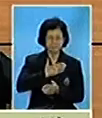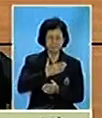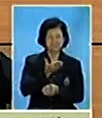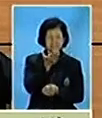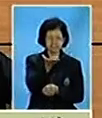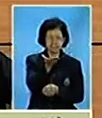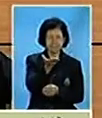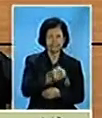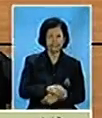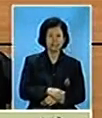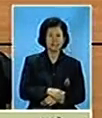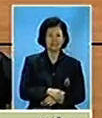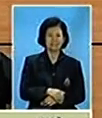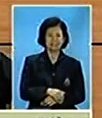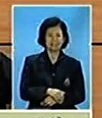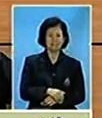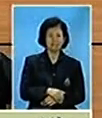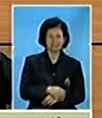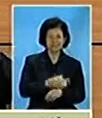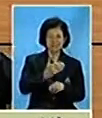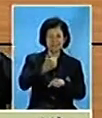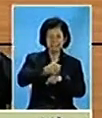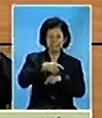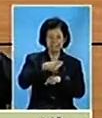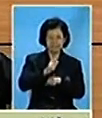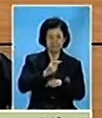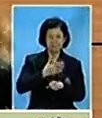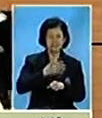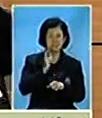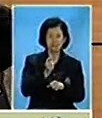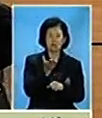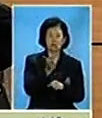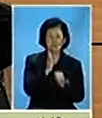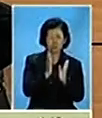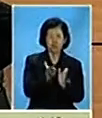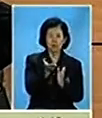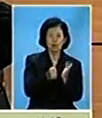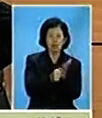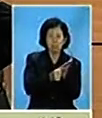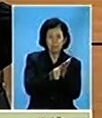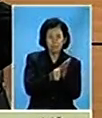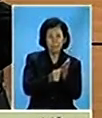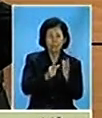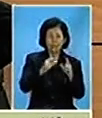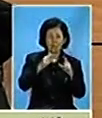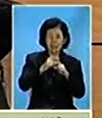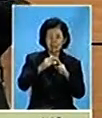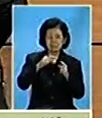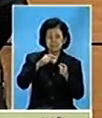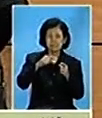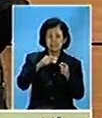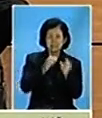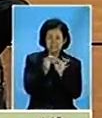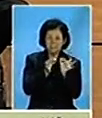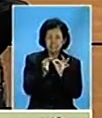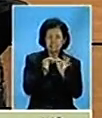านเชิญนะครับ ครับกราบเรียนท่านประธานที่เคารพครับกับผมในฐานะผู้แปลยติคำปราบลดนะครับสิ่งที่ผมแปลเนี่ยนะครับก็ส